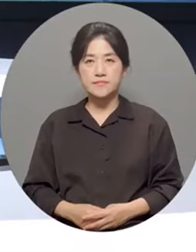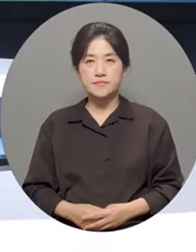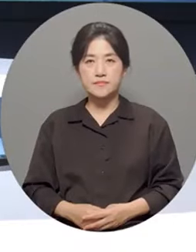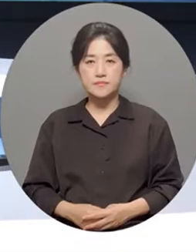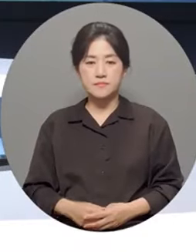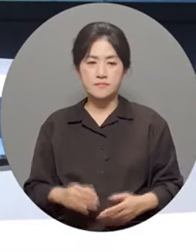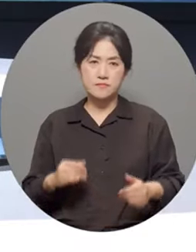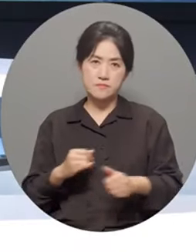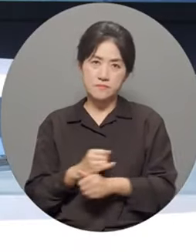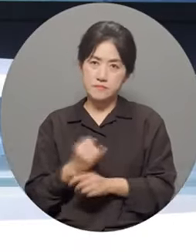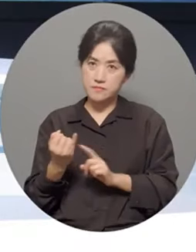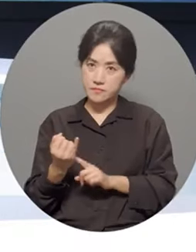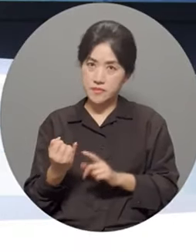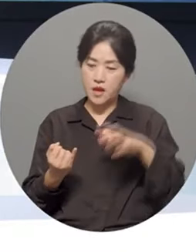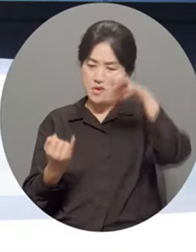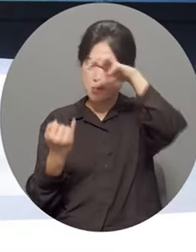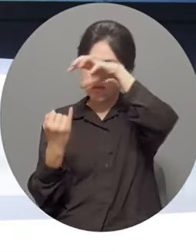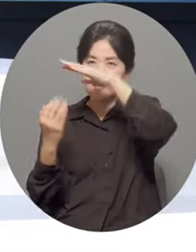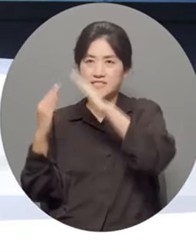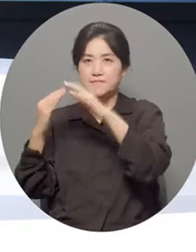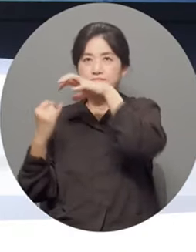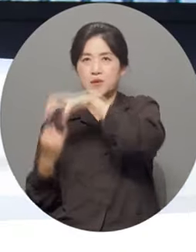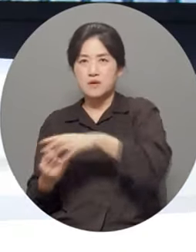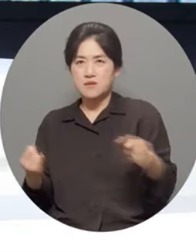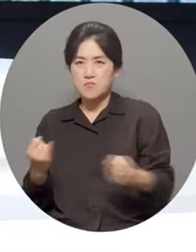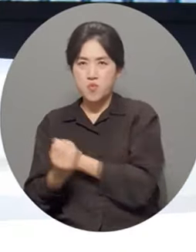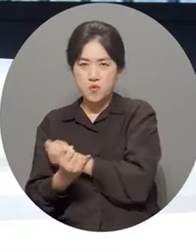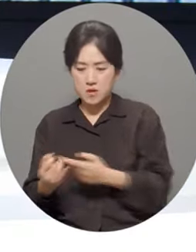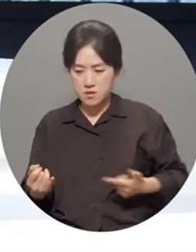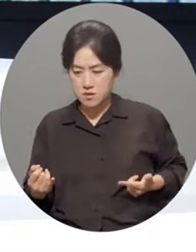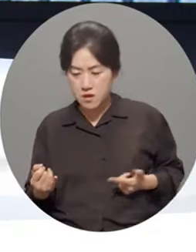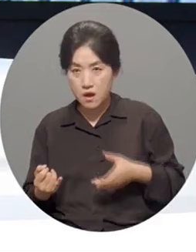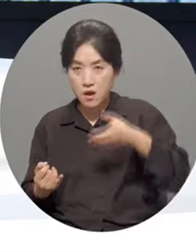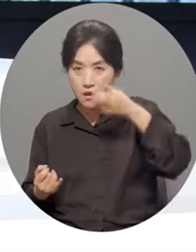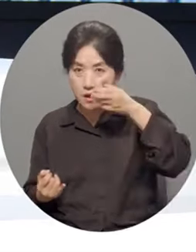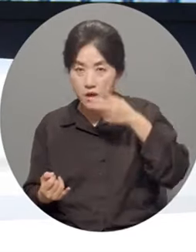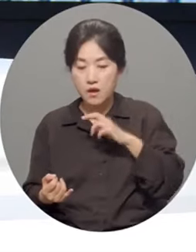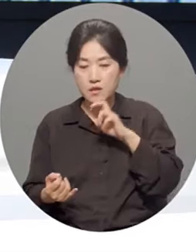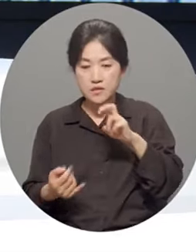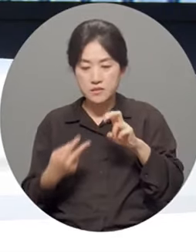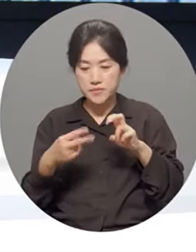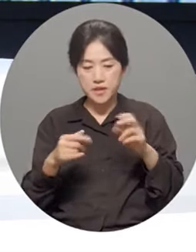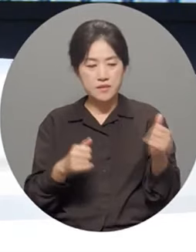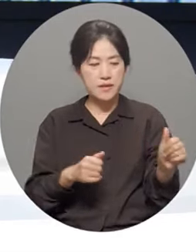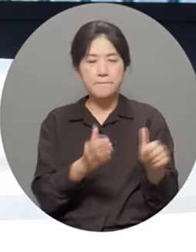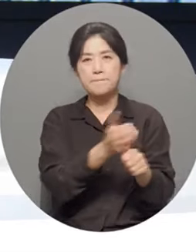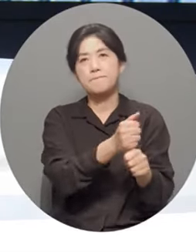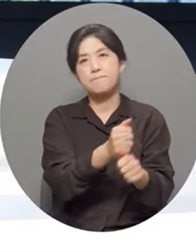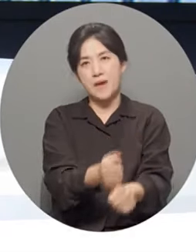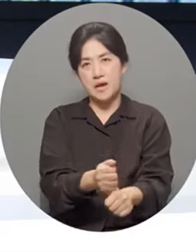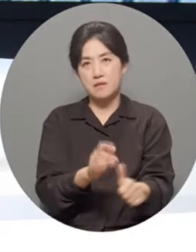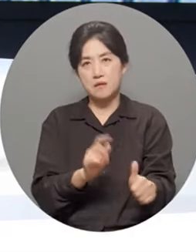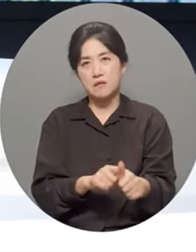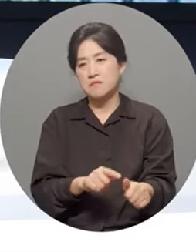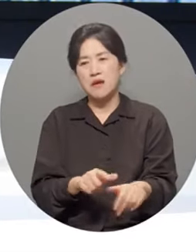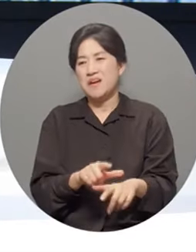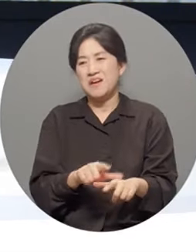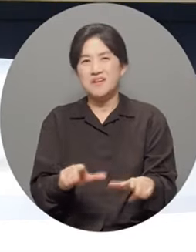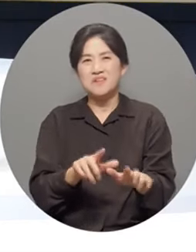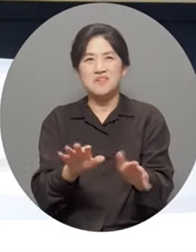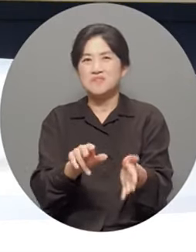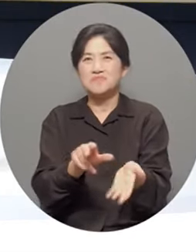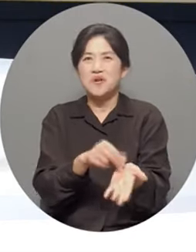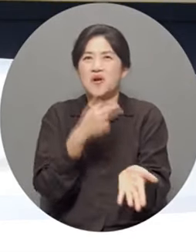여자친구를 집에 감금하고 폭행해 흉기로 협박까지 한 20대 남성이 체포됐습니다. 남성은 별일 아니라며